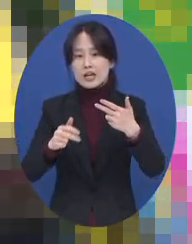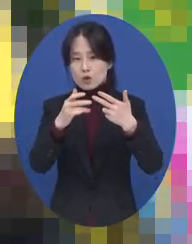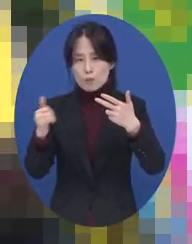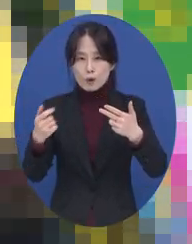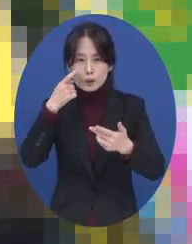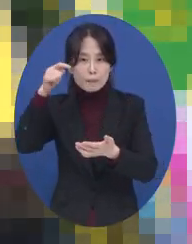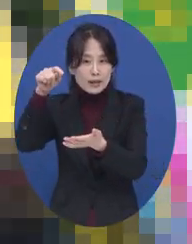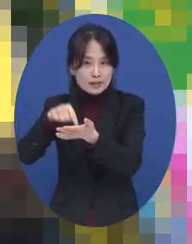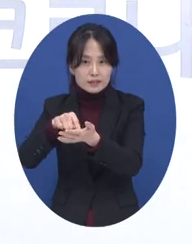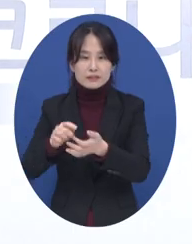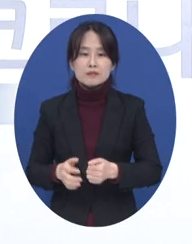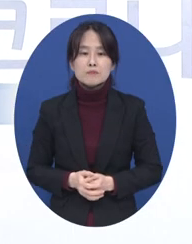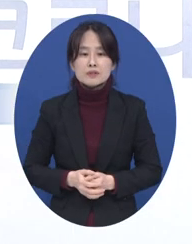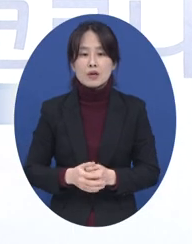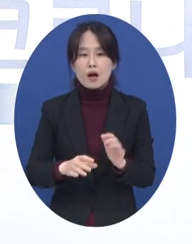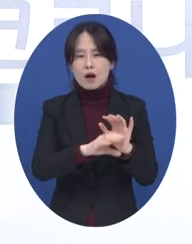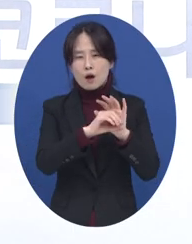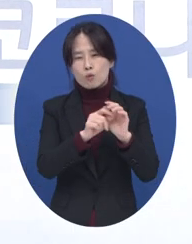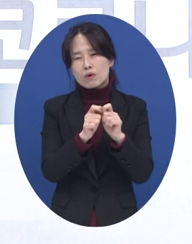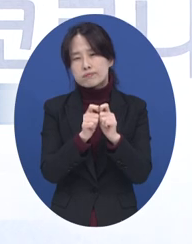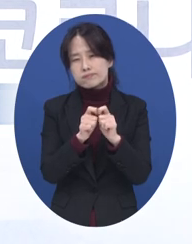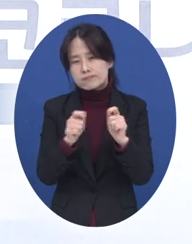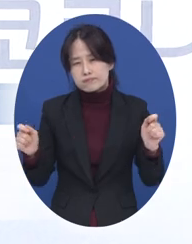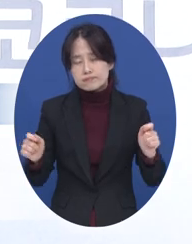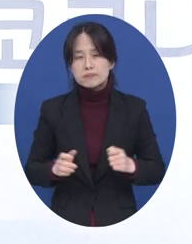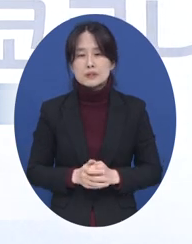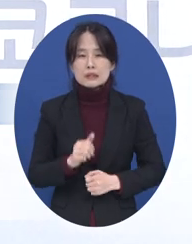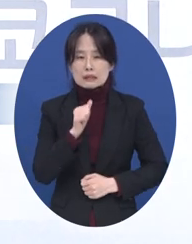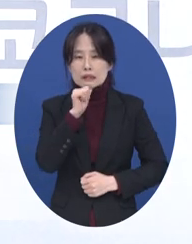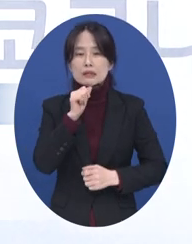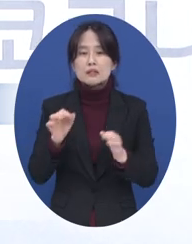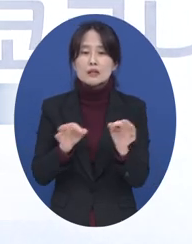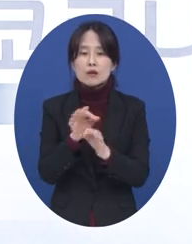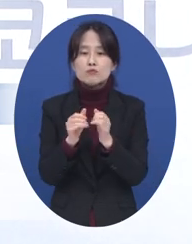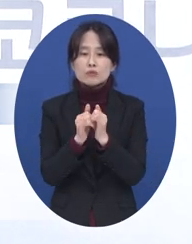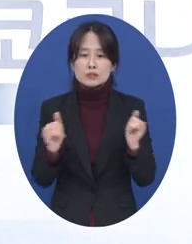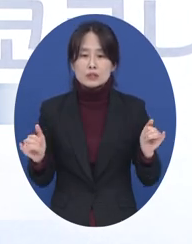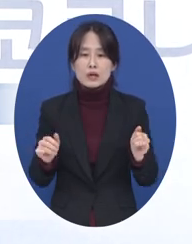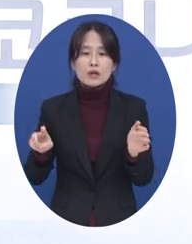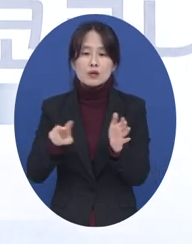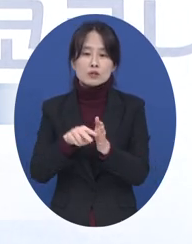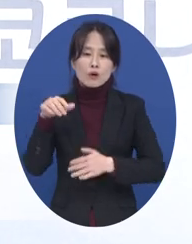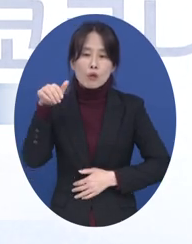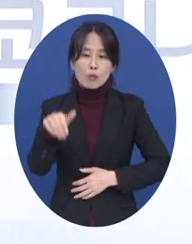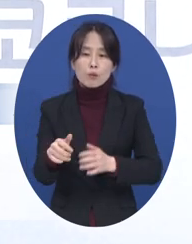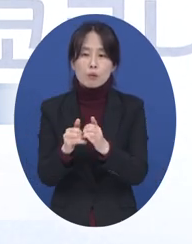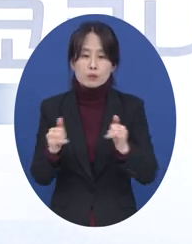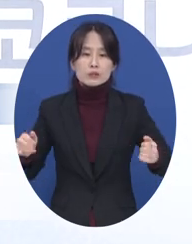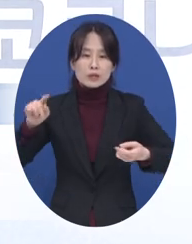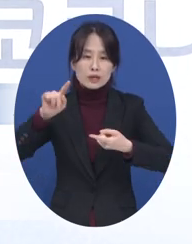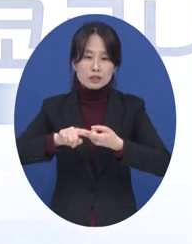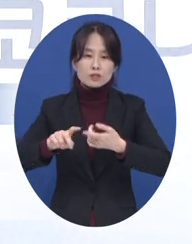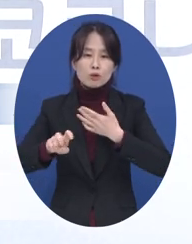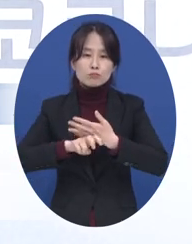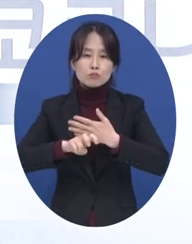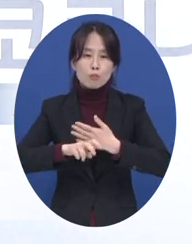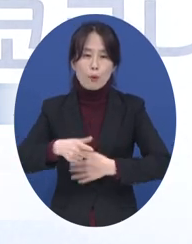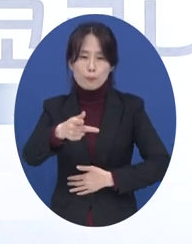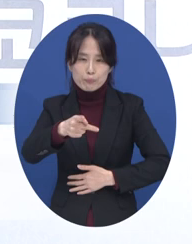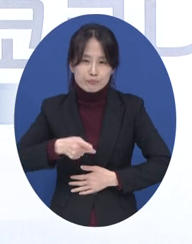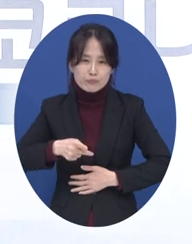검거됐습니다 코로나 1구 사태가 장기화되면서 영재 상인 저신용 서민층 을 대상으로